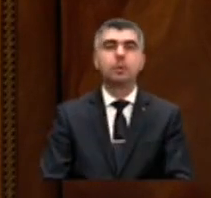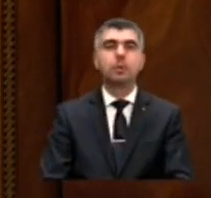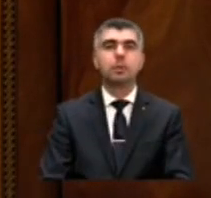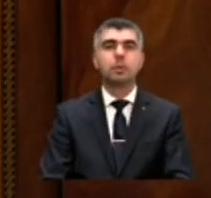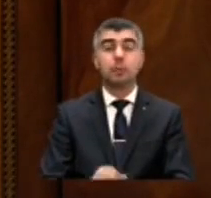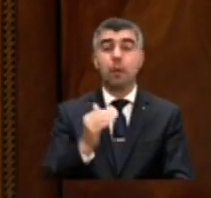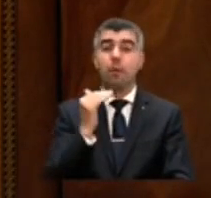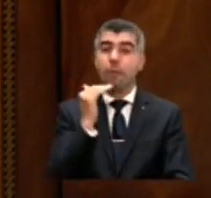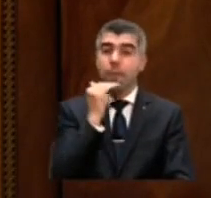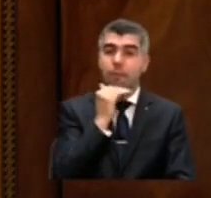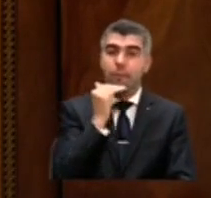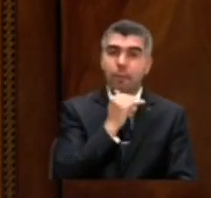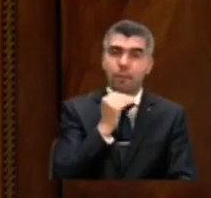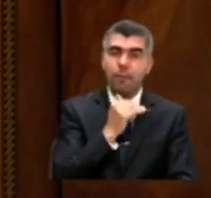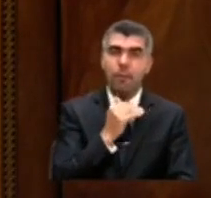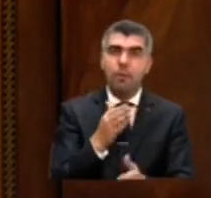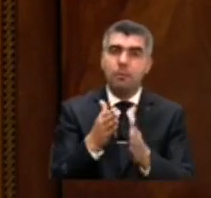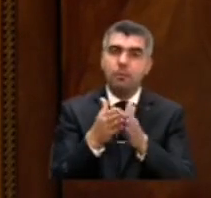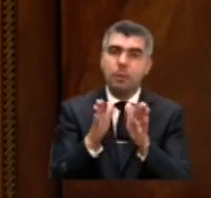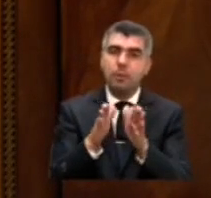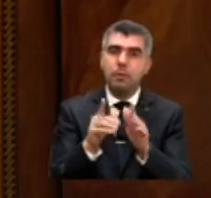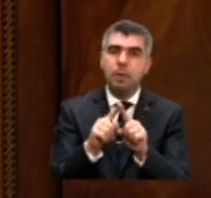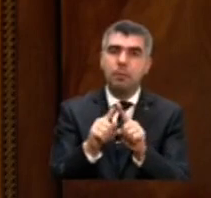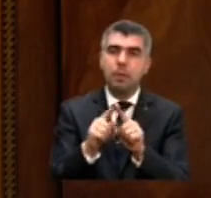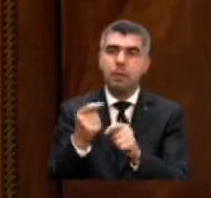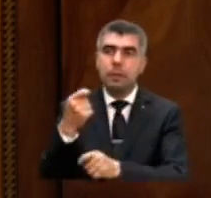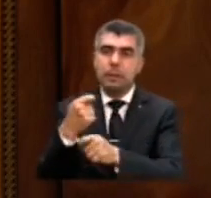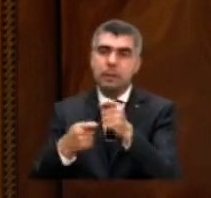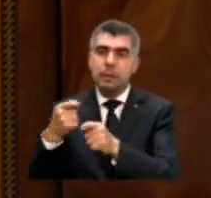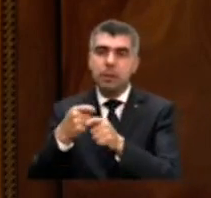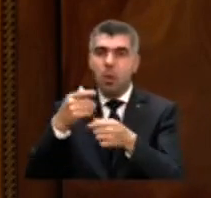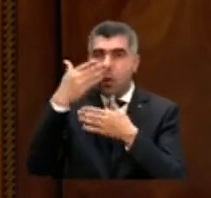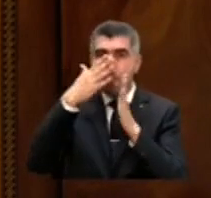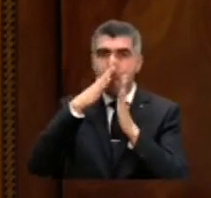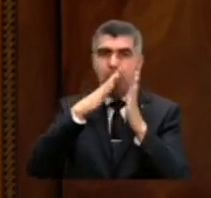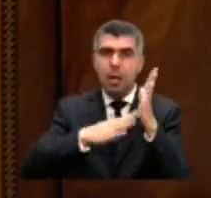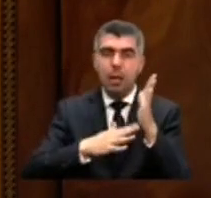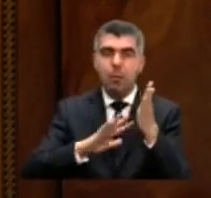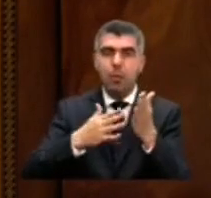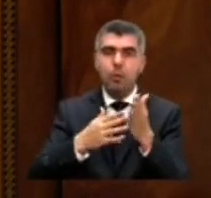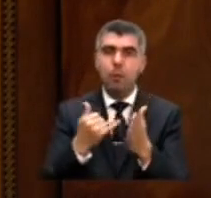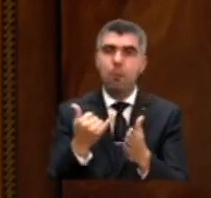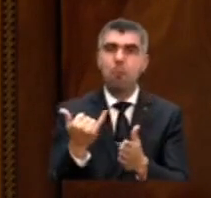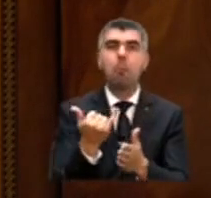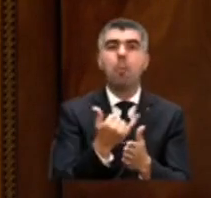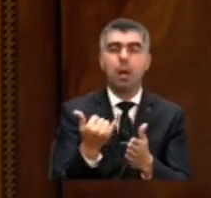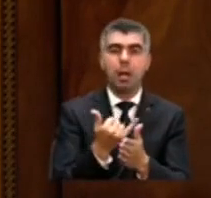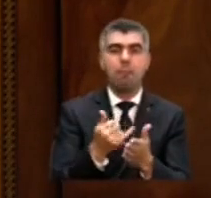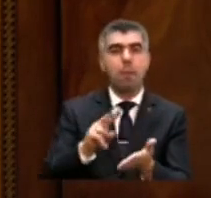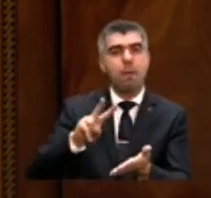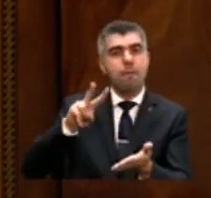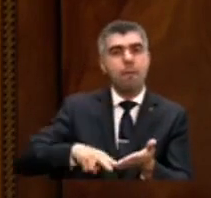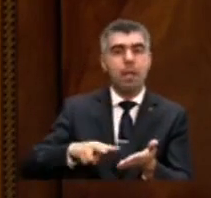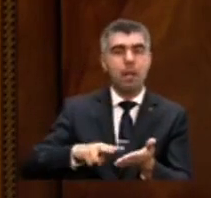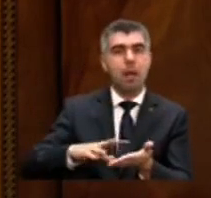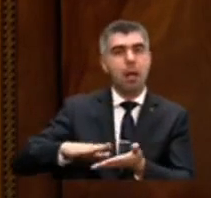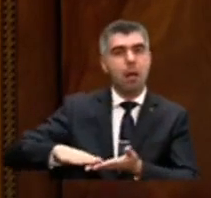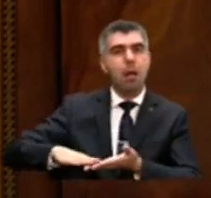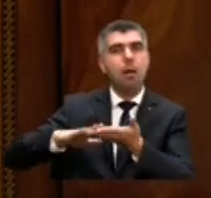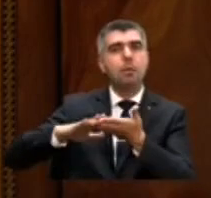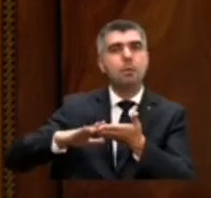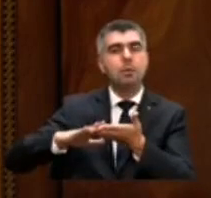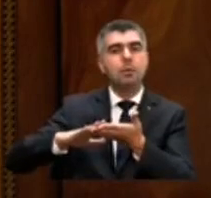تسريع بإخراج ميثاق الاستثمار الوطني الأسس الحقيقية لضمان فعالية